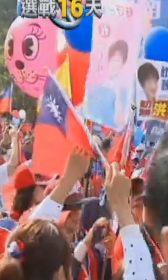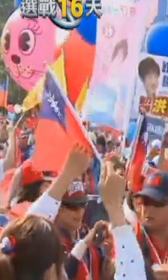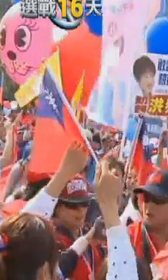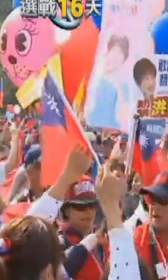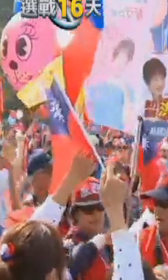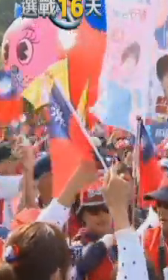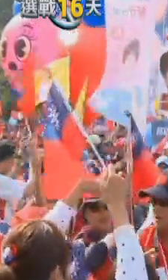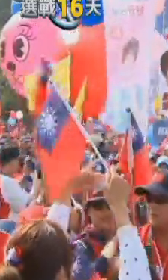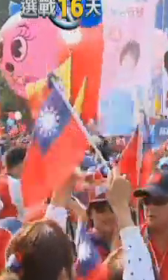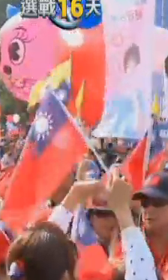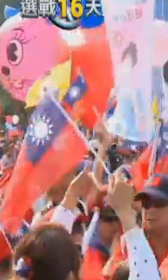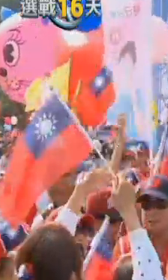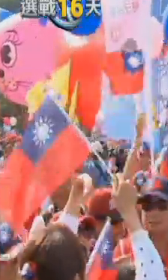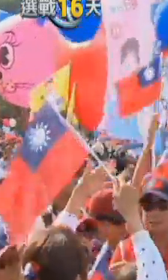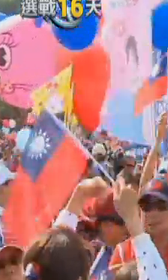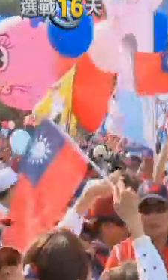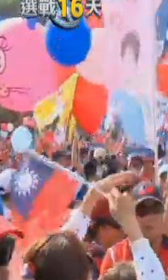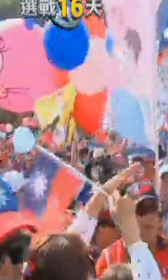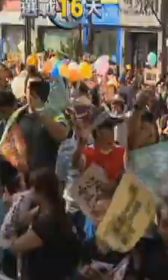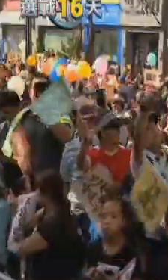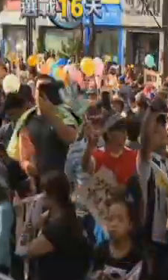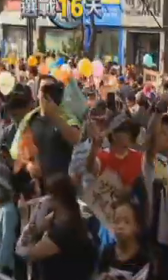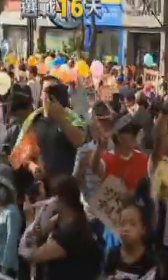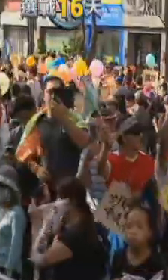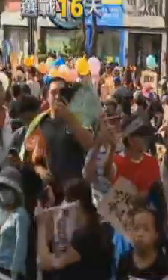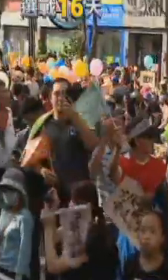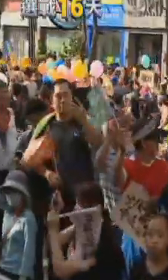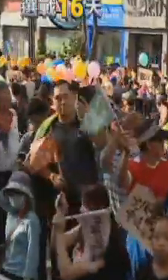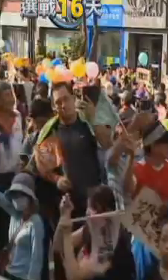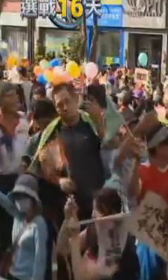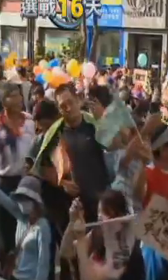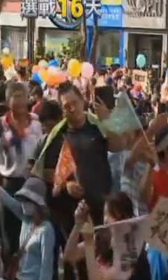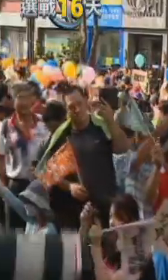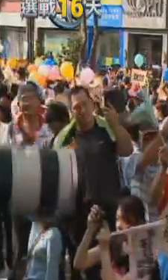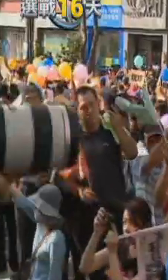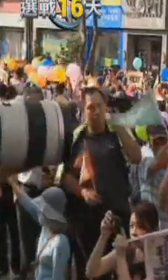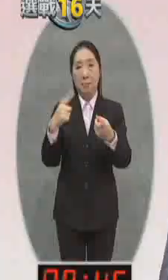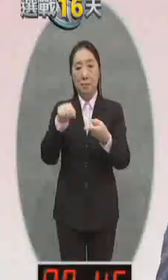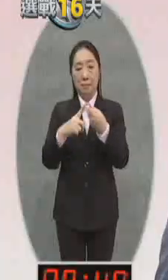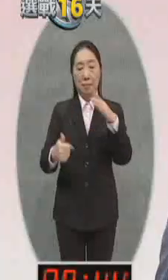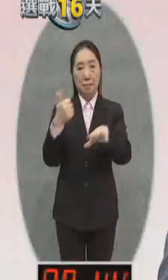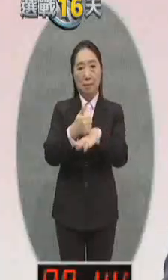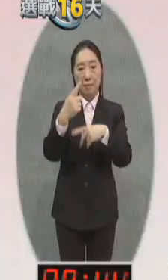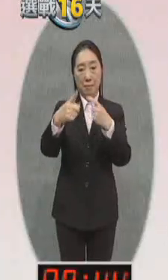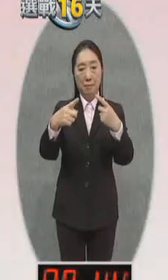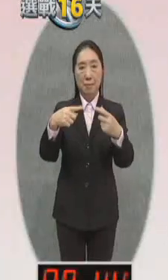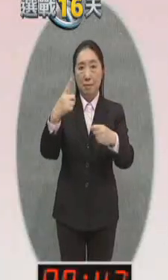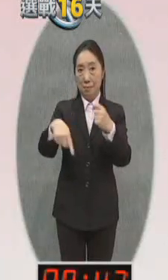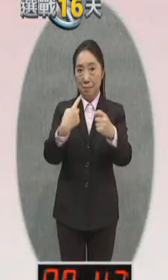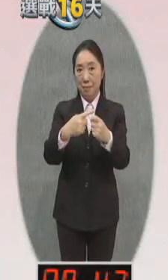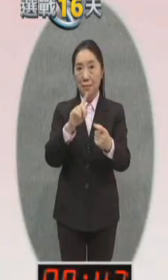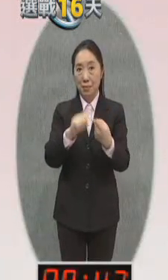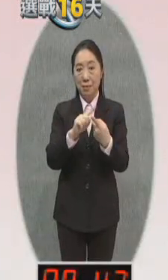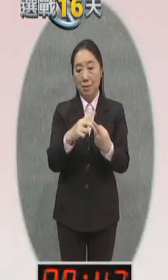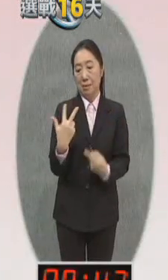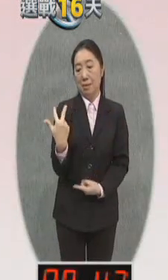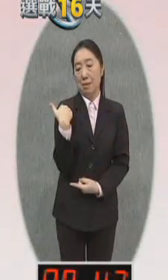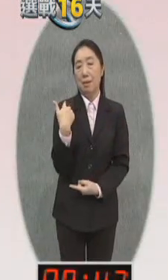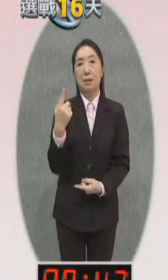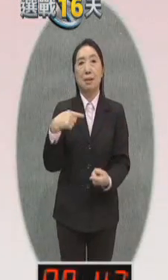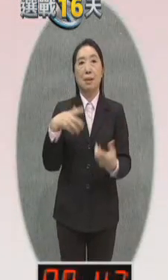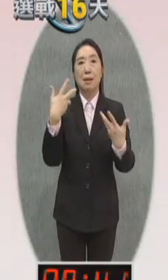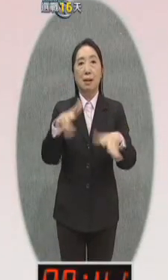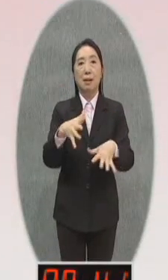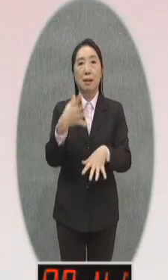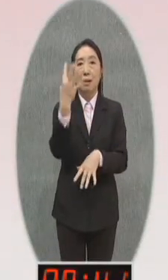韩罢韩游行后，蔡英文民调赢韩国瑜33.6%。蔡英文就表示，罢韩游行许多